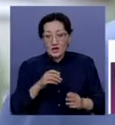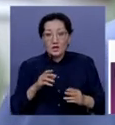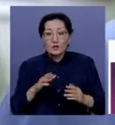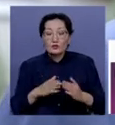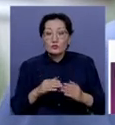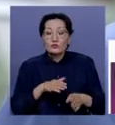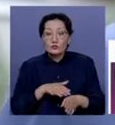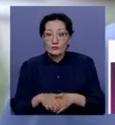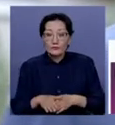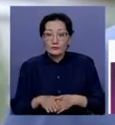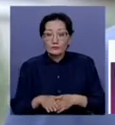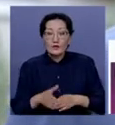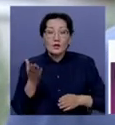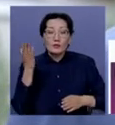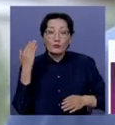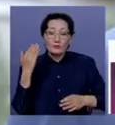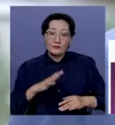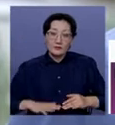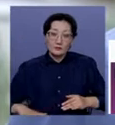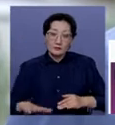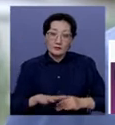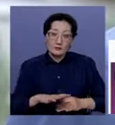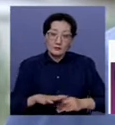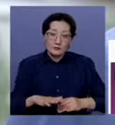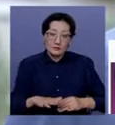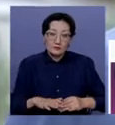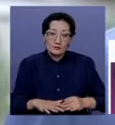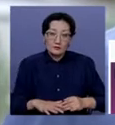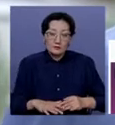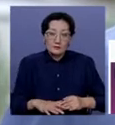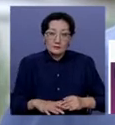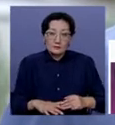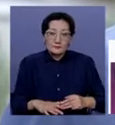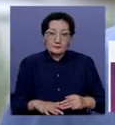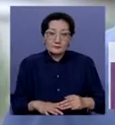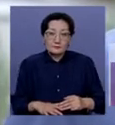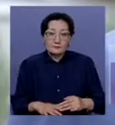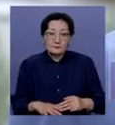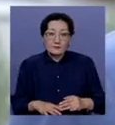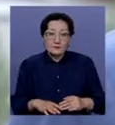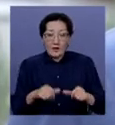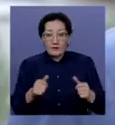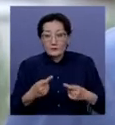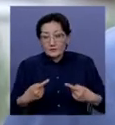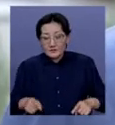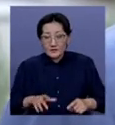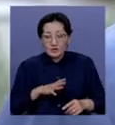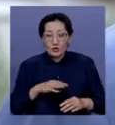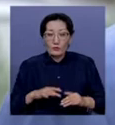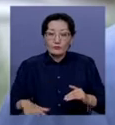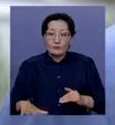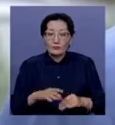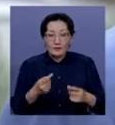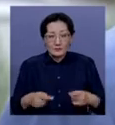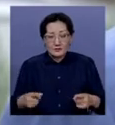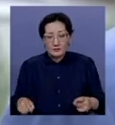Кезінде мына двордың кезіндегі түрі басқаша болған, мына жердің двор басқаша